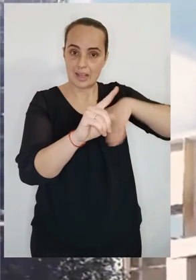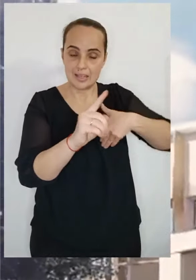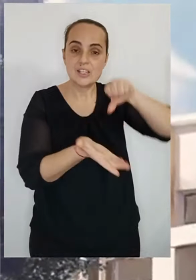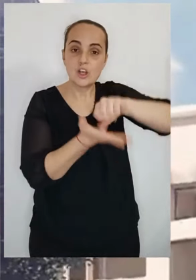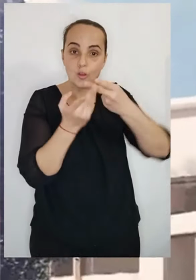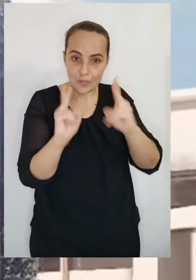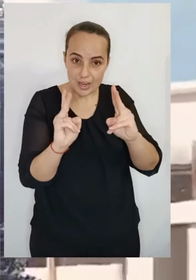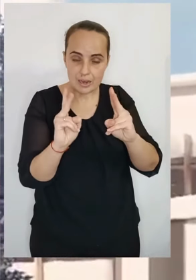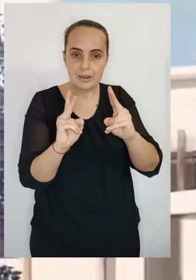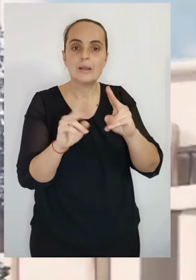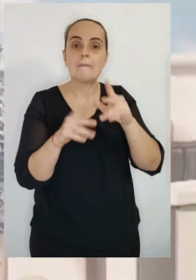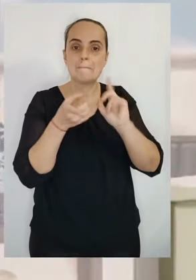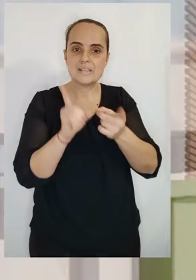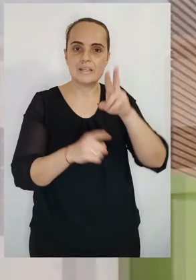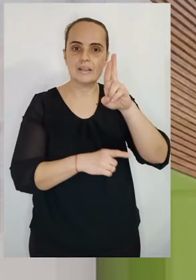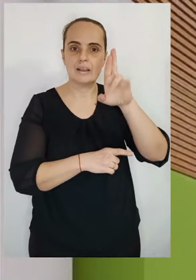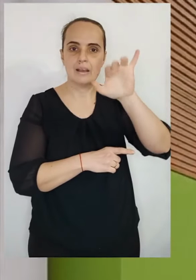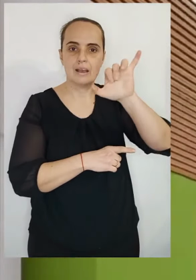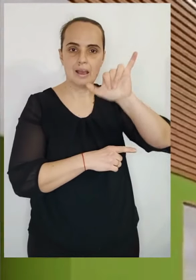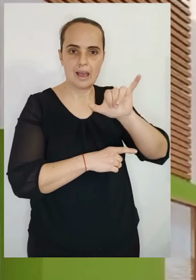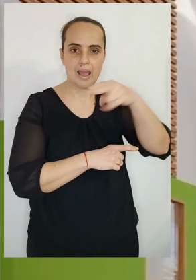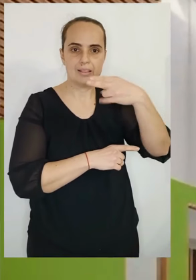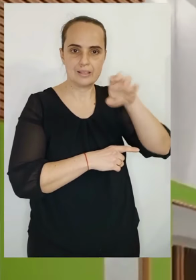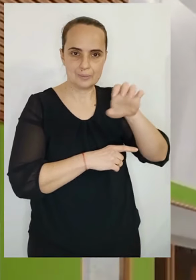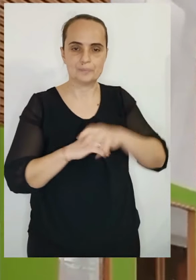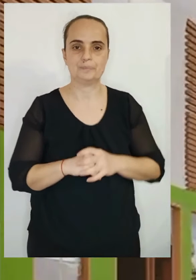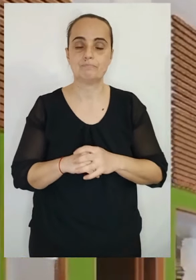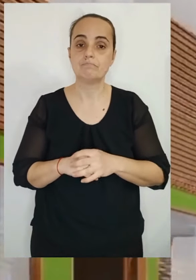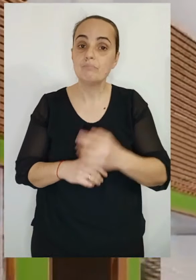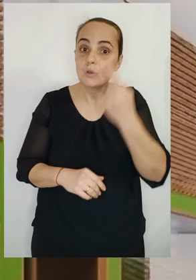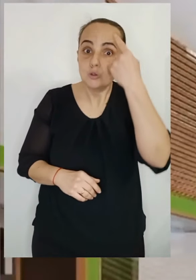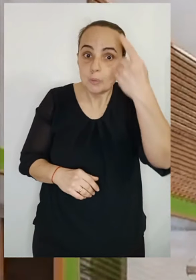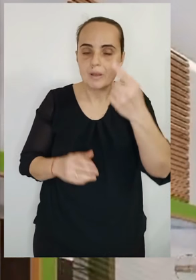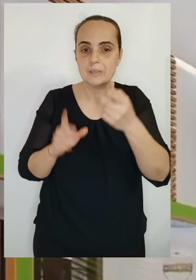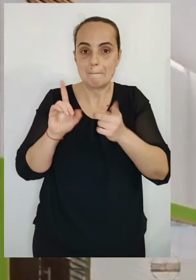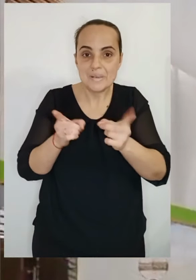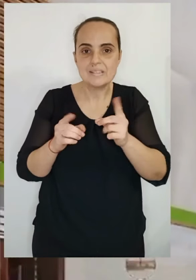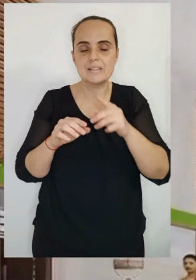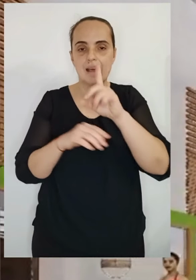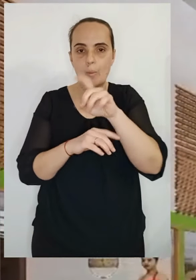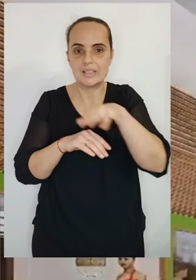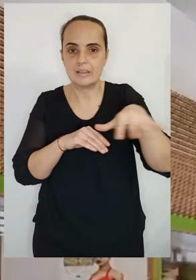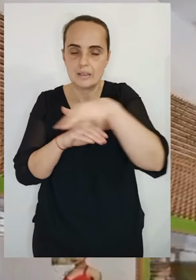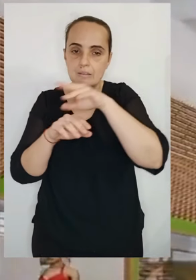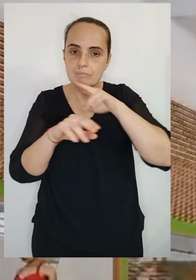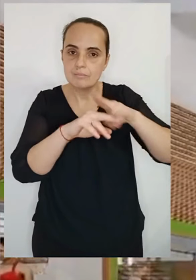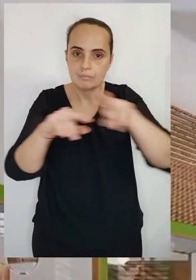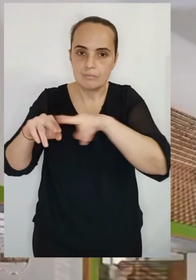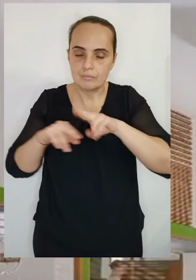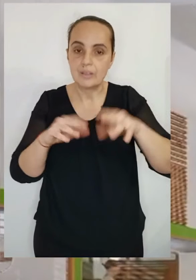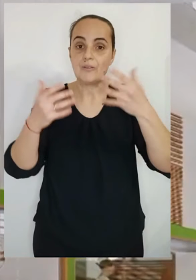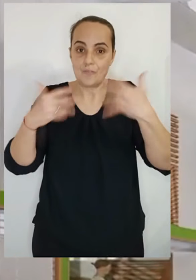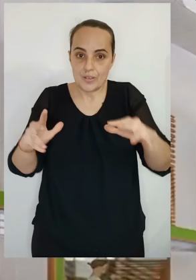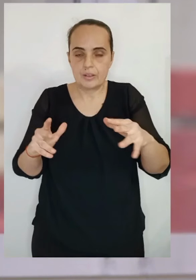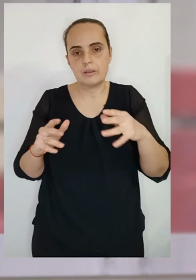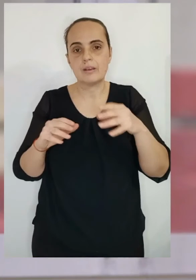située en centre-ville. Voilà. Et après, je pense que l'ensemble de ces équipements nautiques et aquatiques feront vraiment référence,